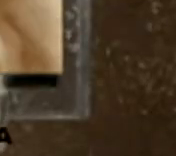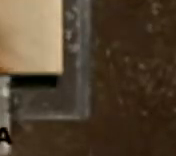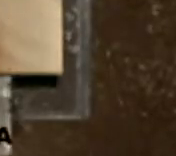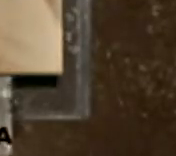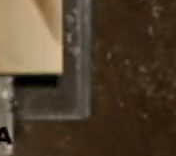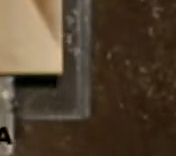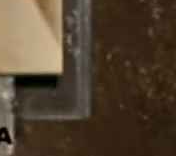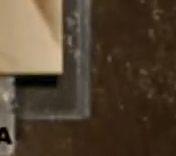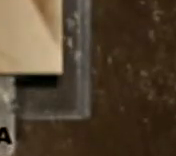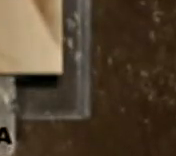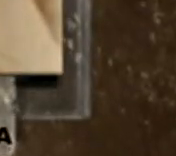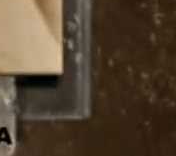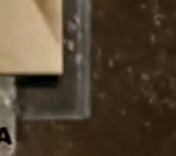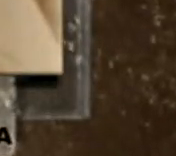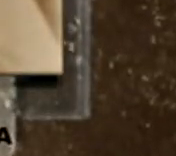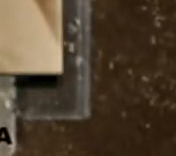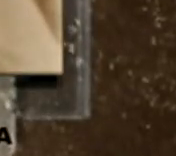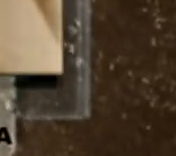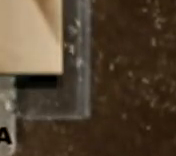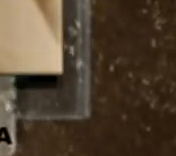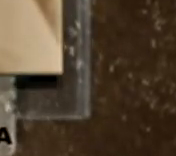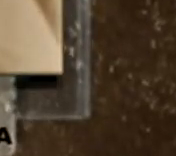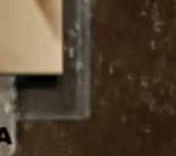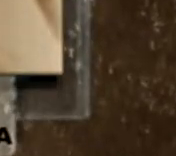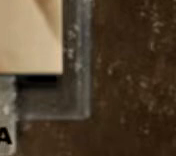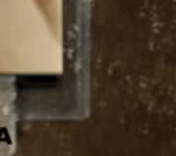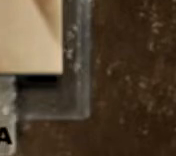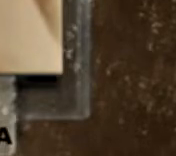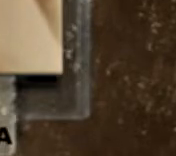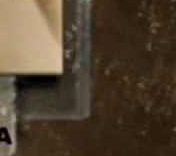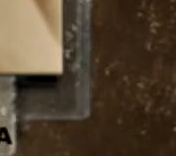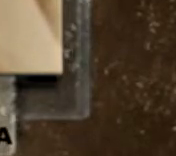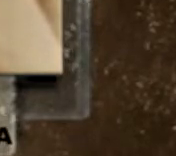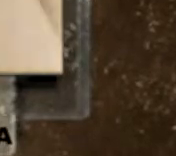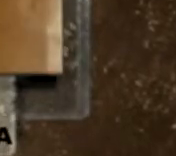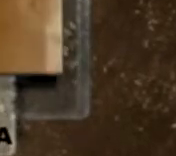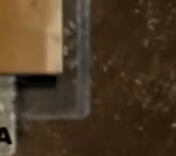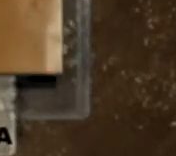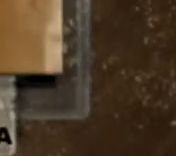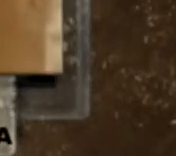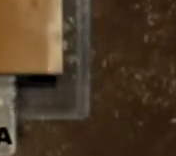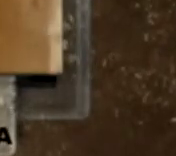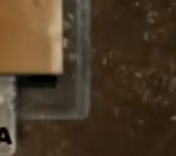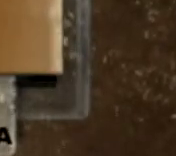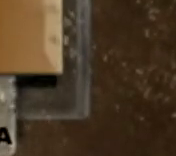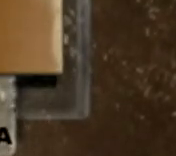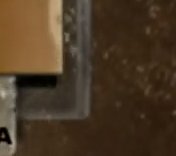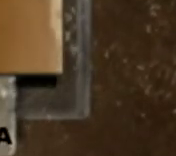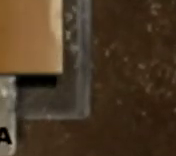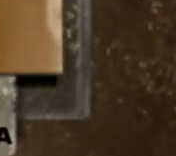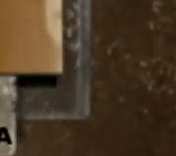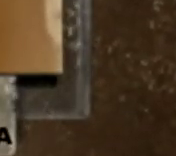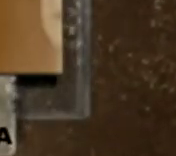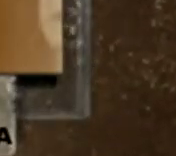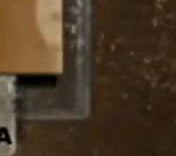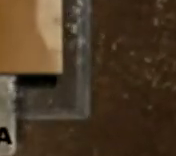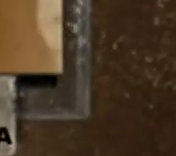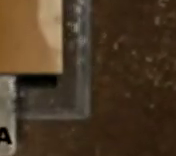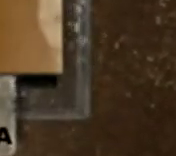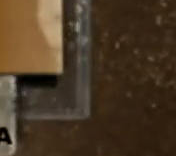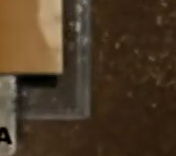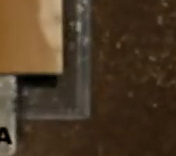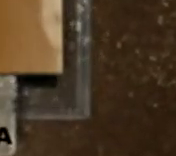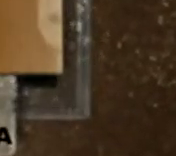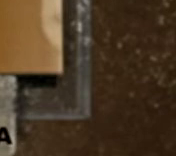The only people who don't want privatization, of course, is are the future shifters, because they have said that they have been demanding,